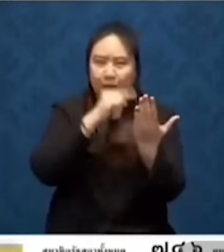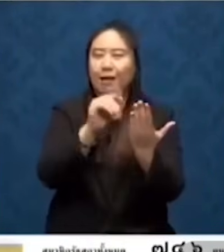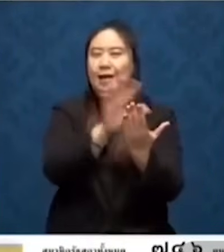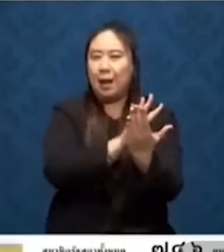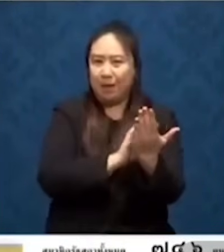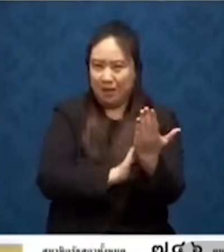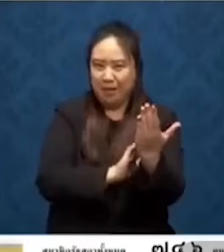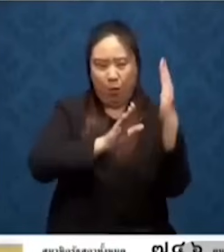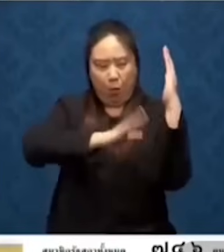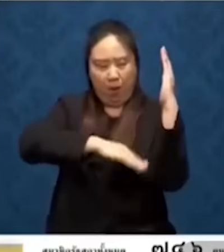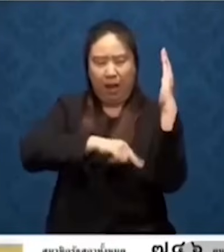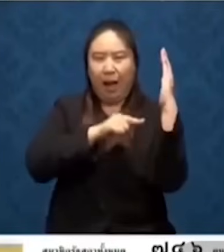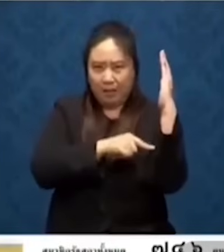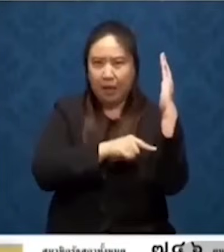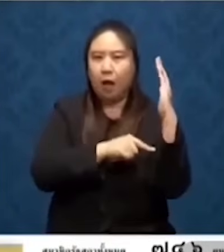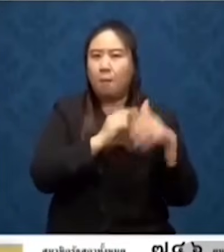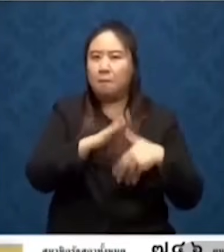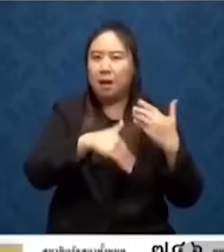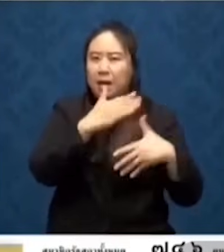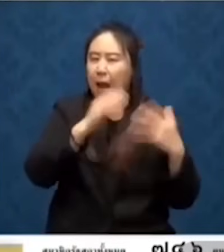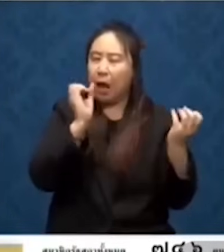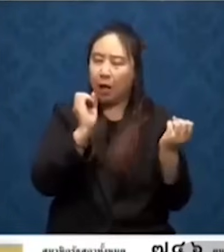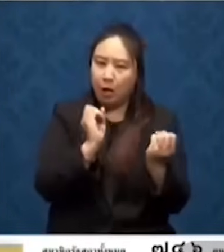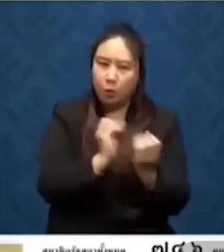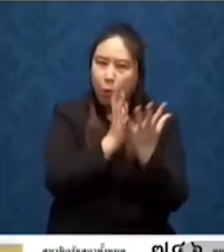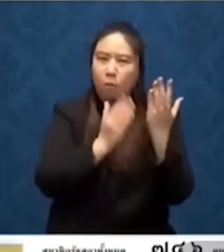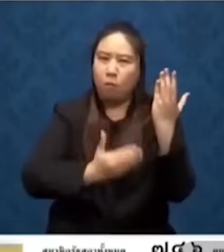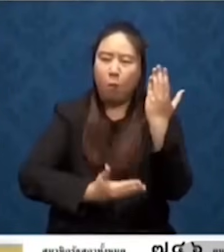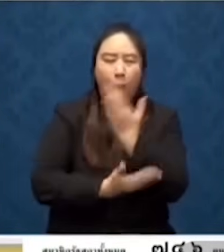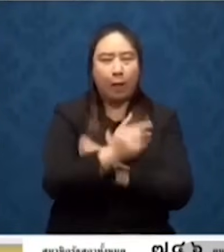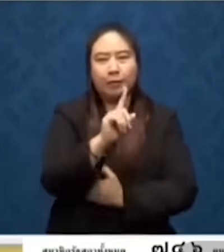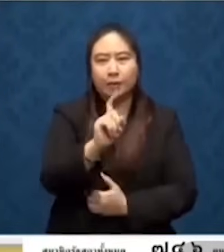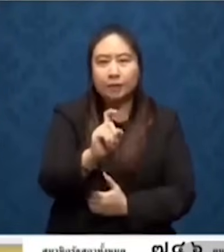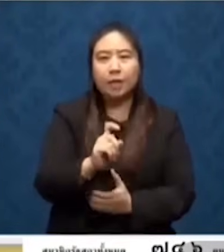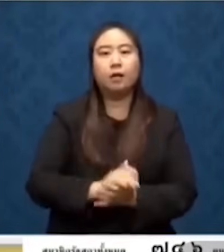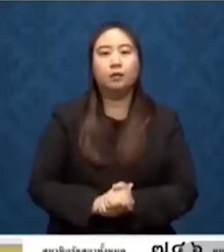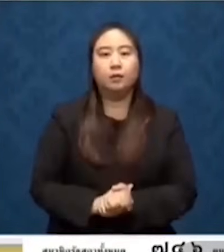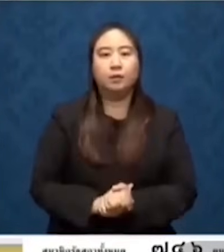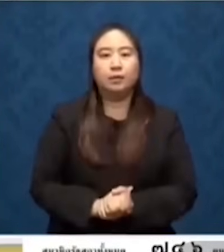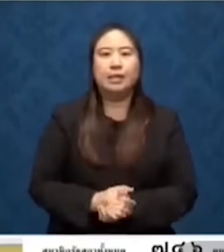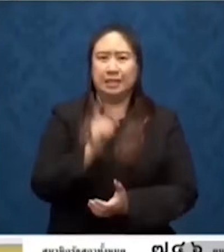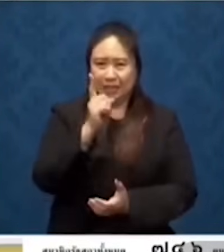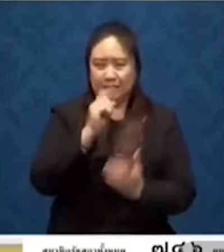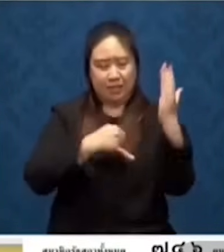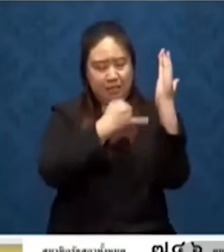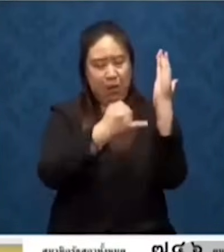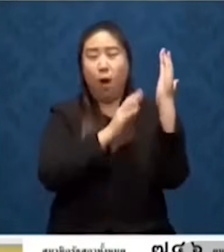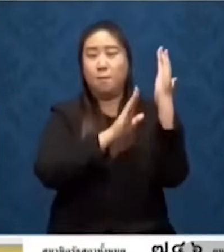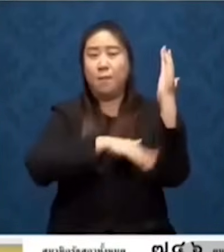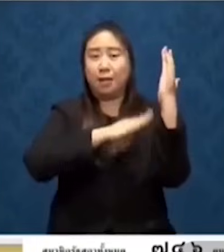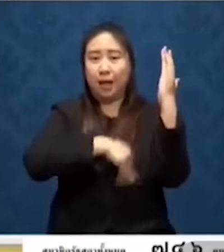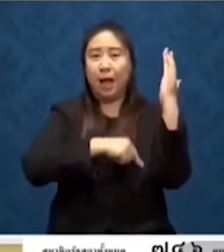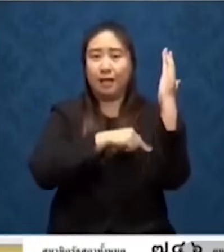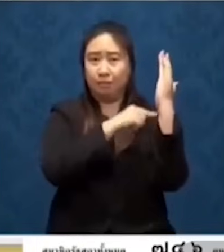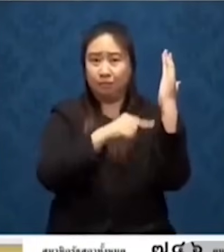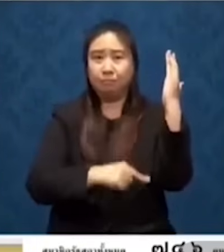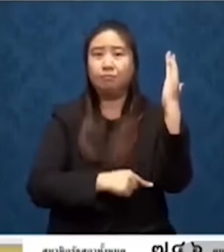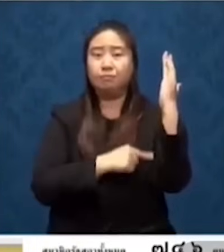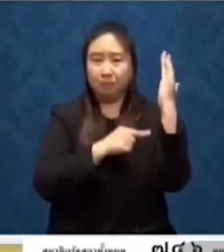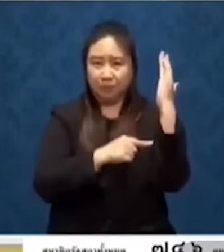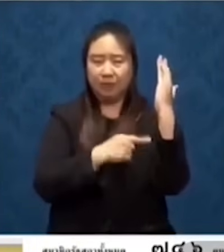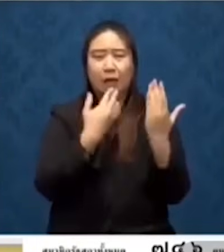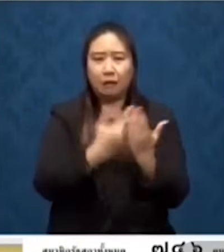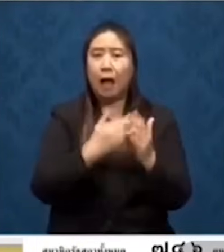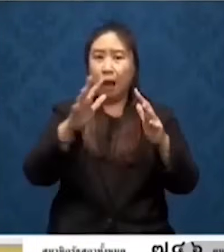ของภาคใต้อย่างรุนแรงเสียโอกาสอย่างมากทั้งที่ความเสี่ยงจังหวัดเหล่านั้นเป็นจังหวัดที่ทำรายได้